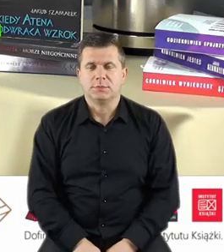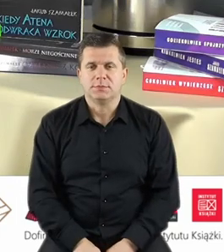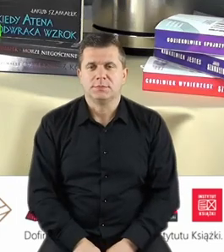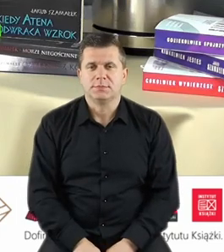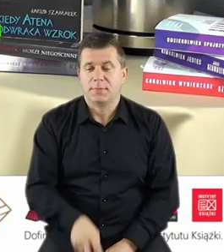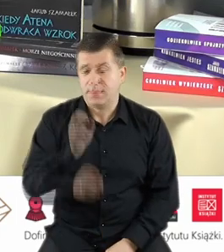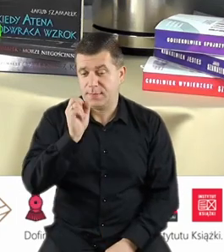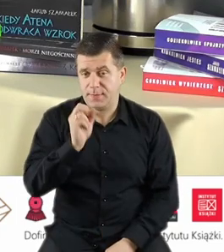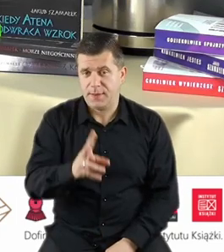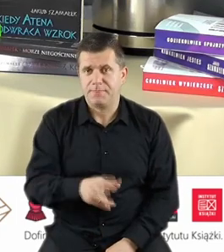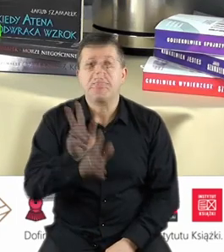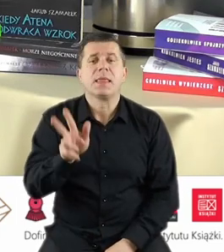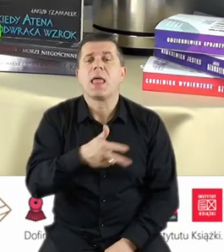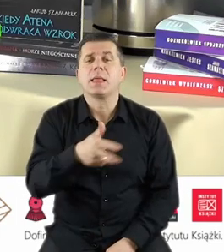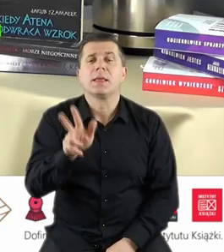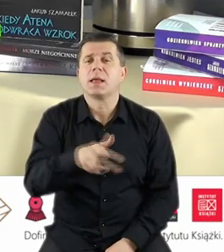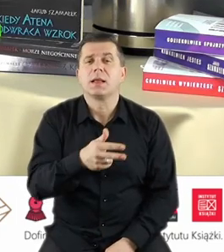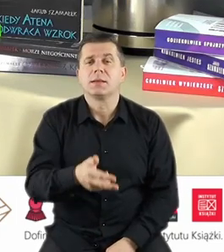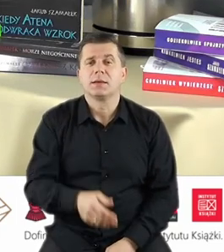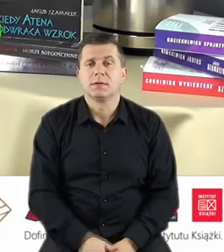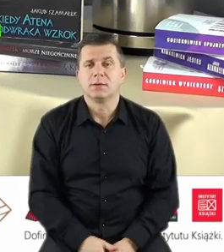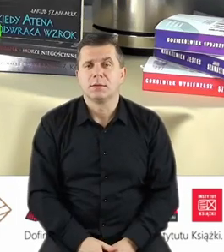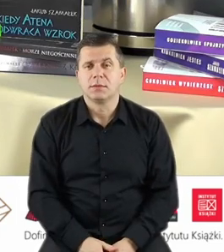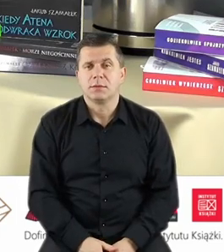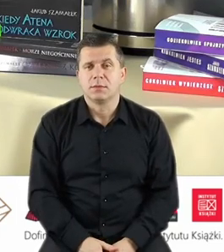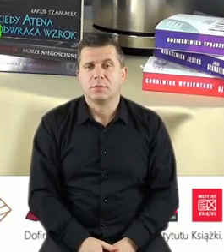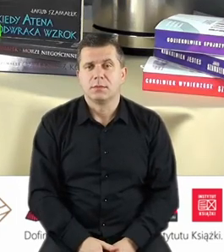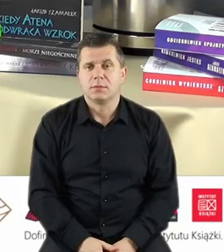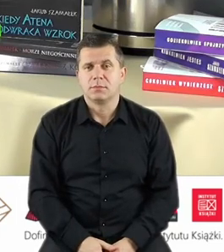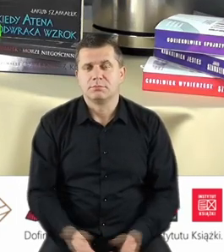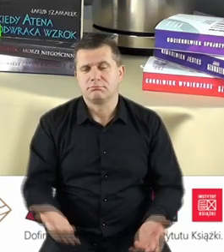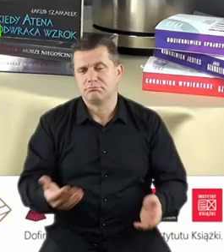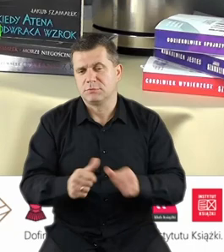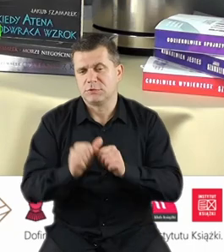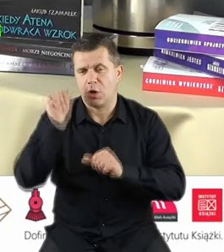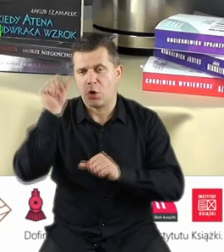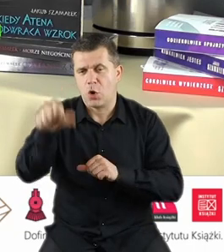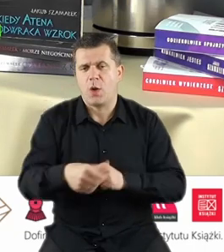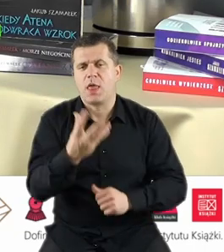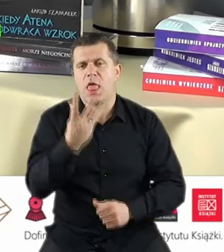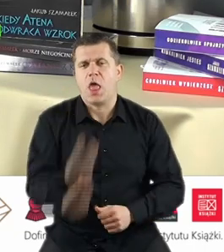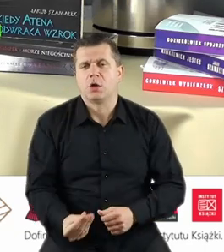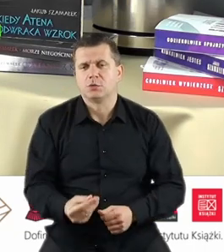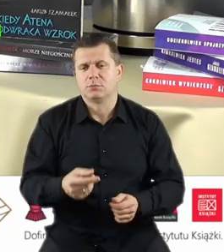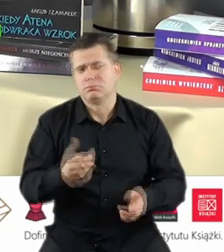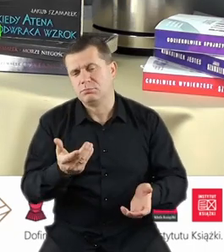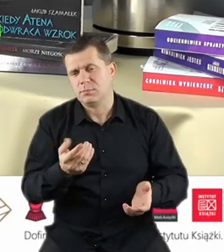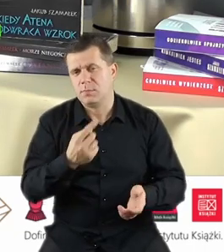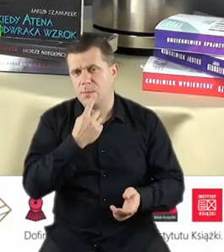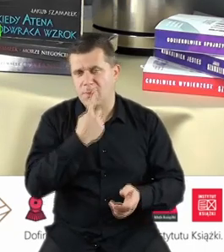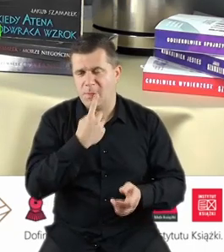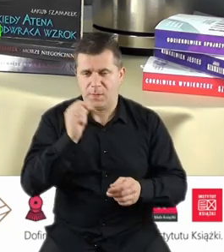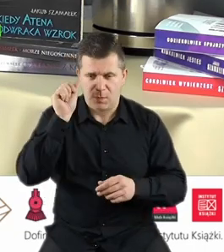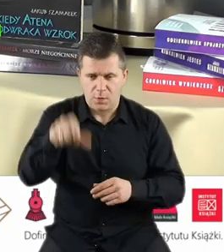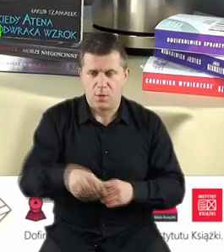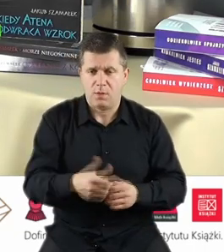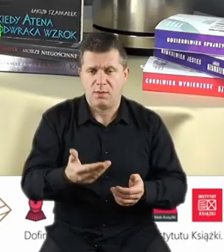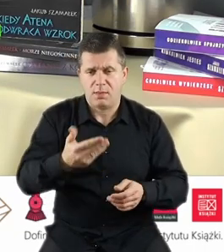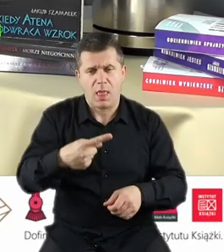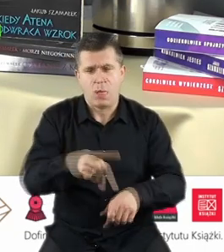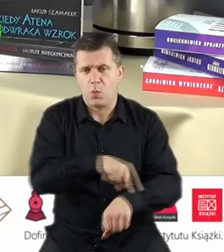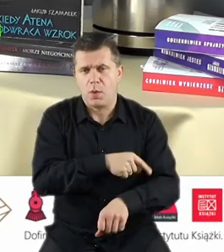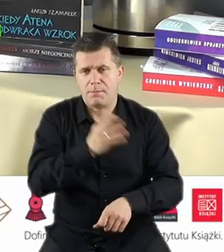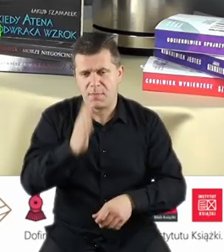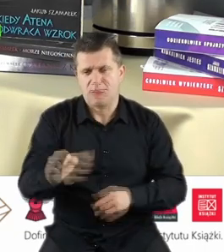Tak, bo Kiedy, kiedy, kiedy? kiedy? Przyszły rok jesień, lato jesień. Także niedługo